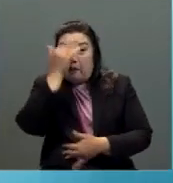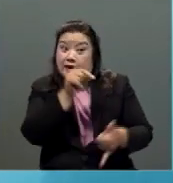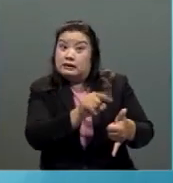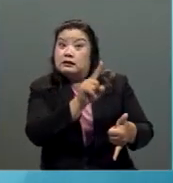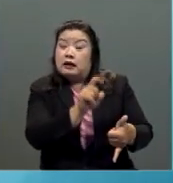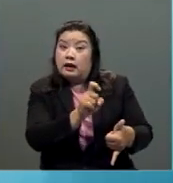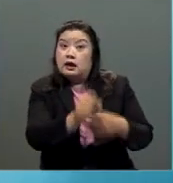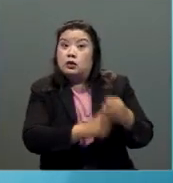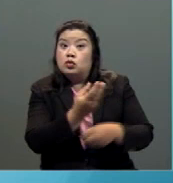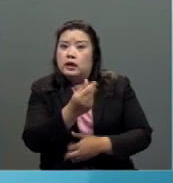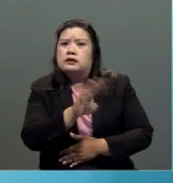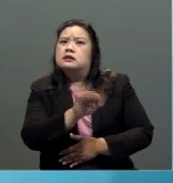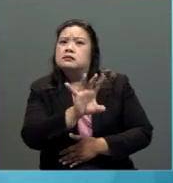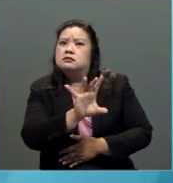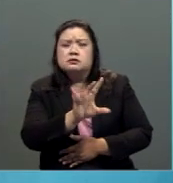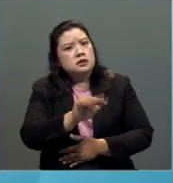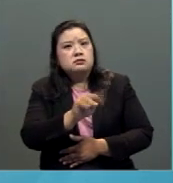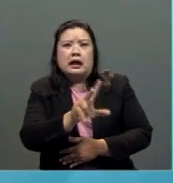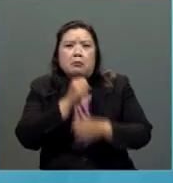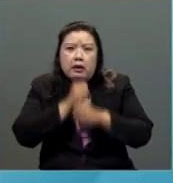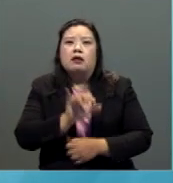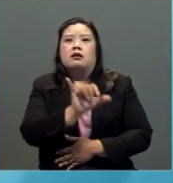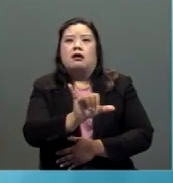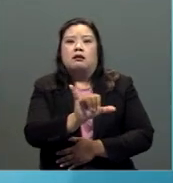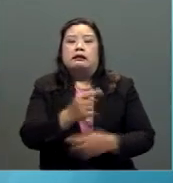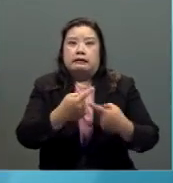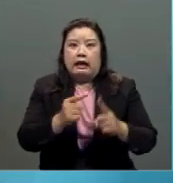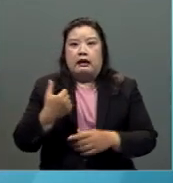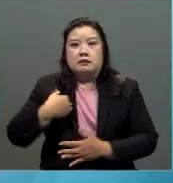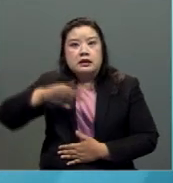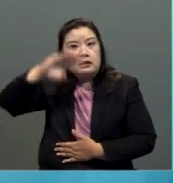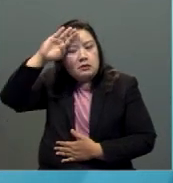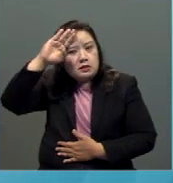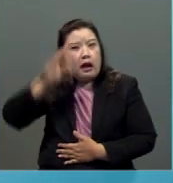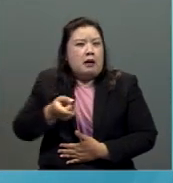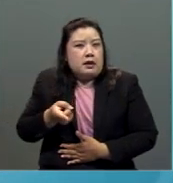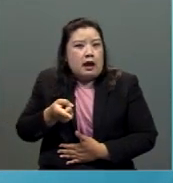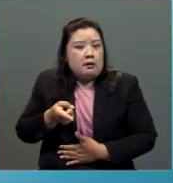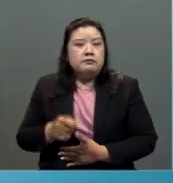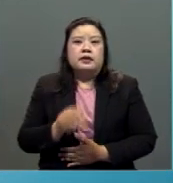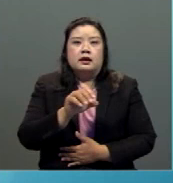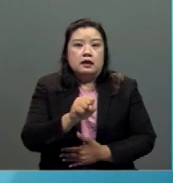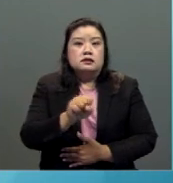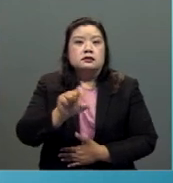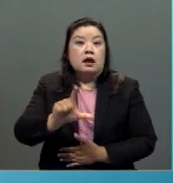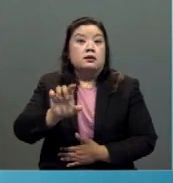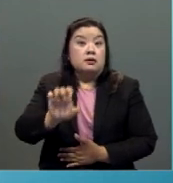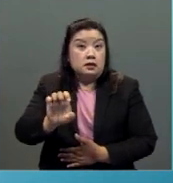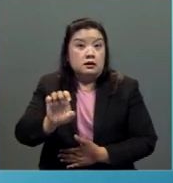ค่43ปีแต่มีประเด็นคือมีโรคประจำตัวซึ่ง SLE คือโรคที่ทำ